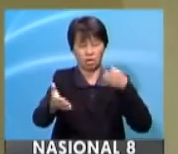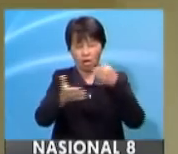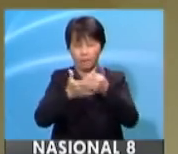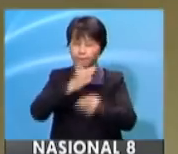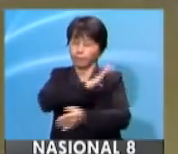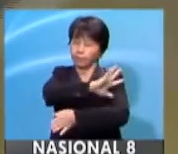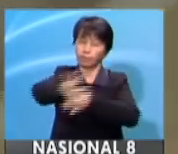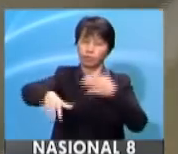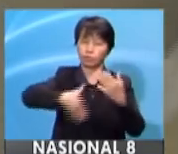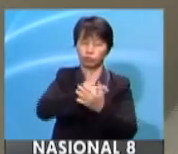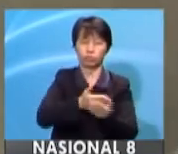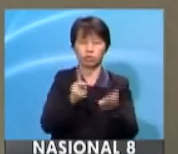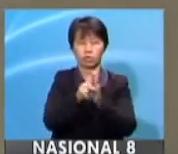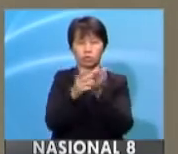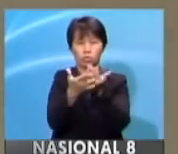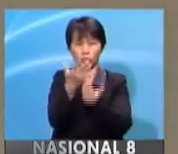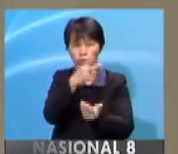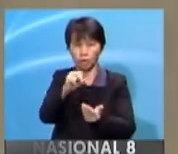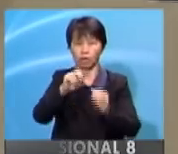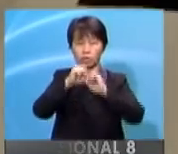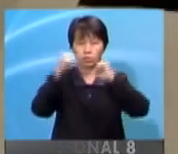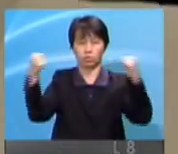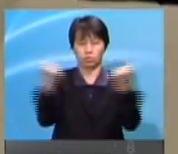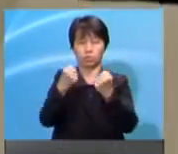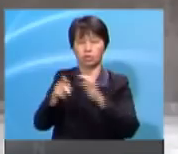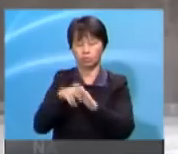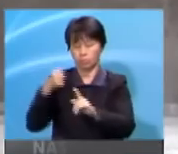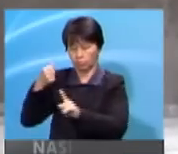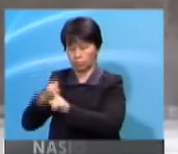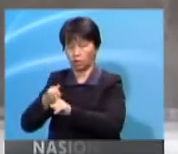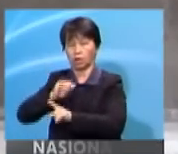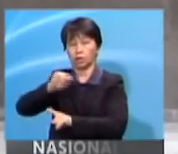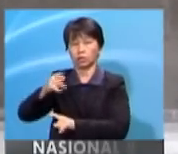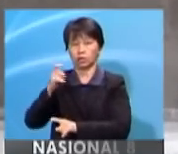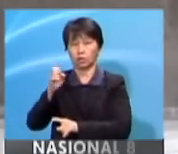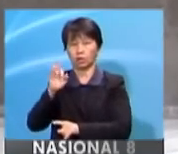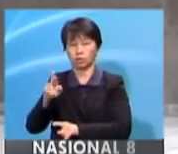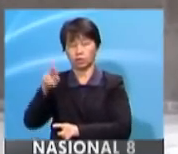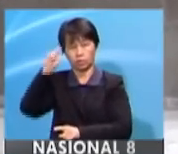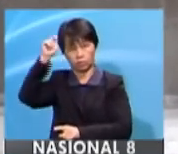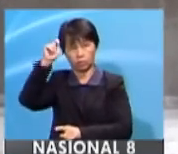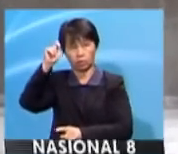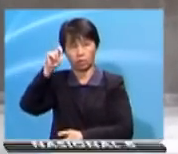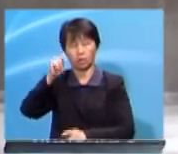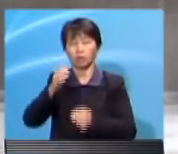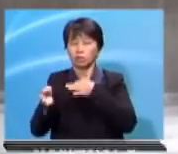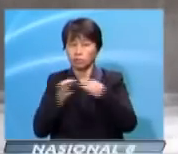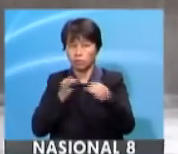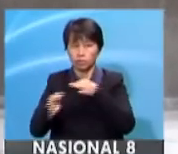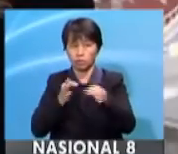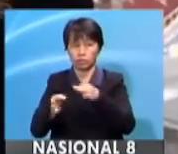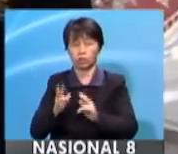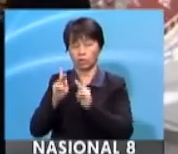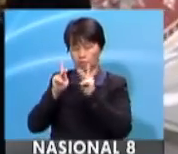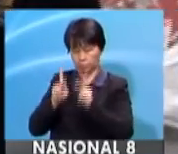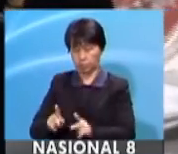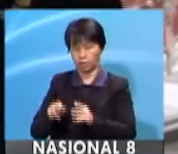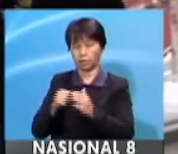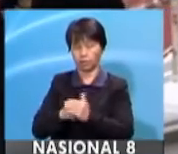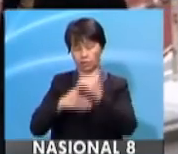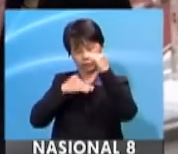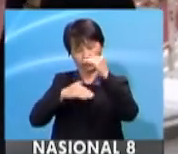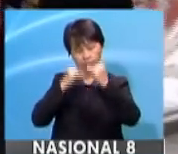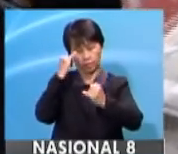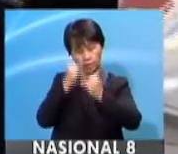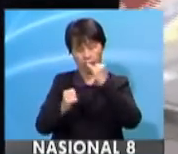keseluruhan fasiliti stadium pengarah jabatan kerja Raya Negeri Terengganu Datuk shafie Mohamad menjelaskan pihaknya kini dalam fasa